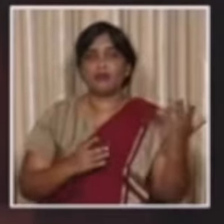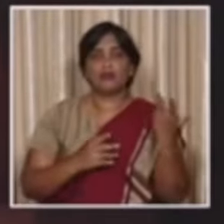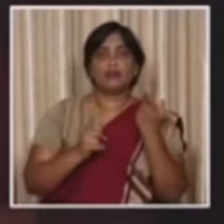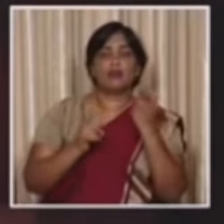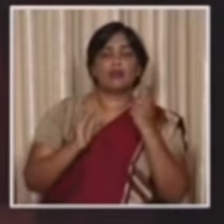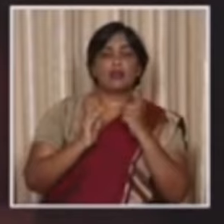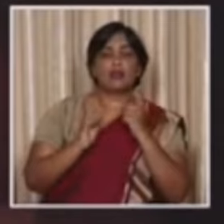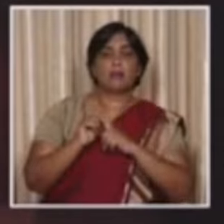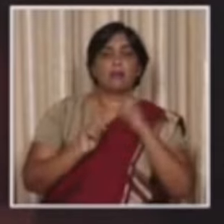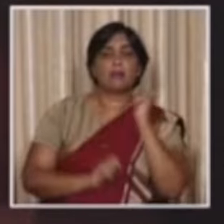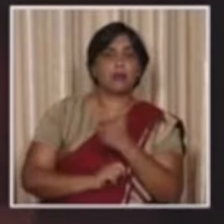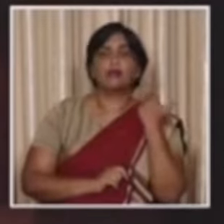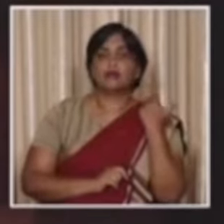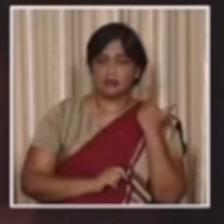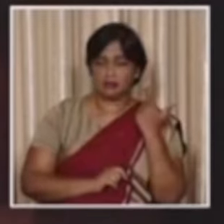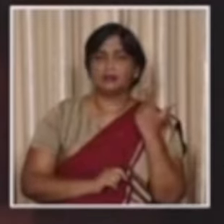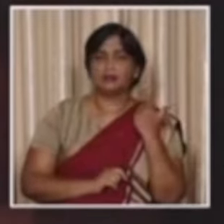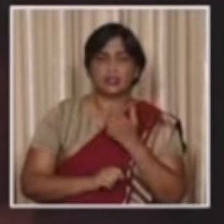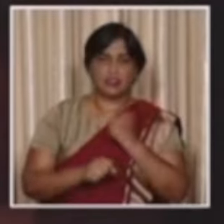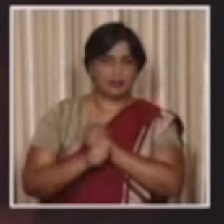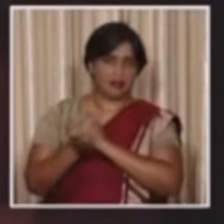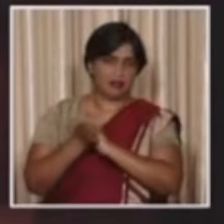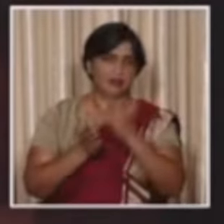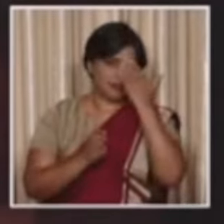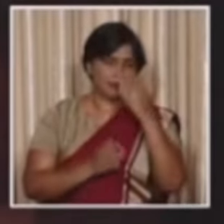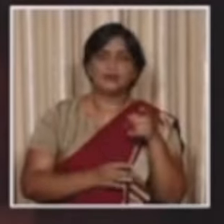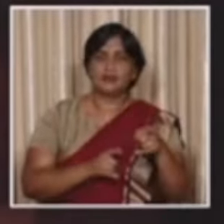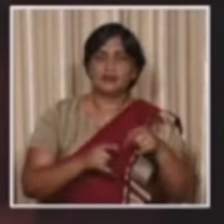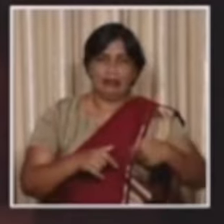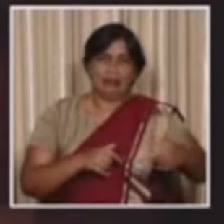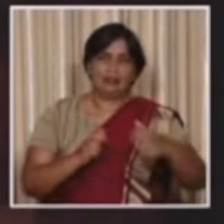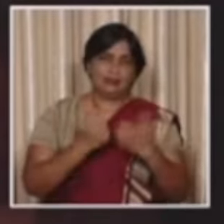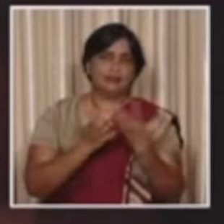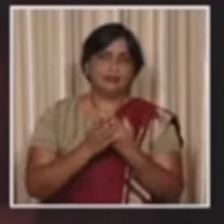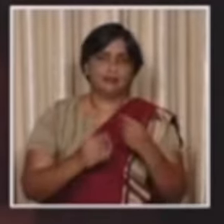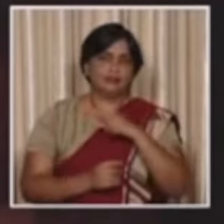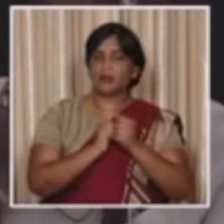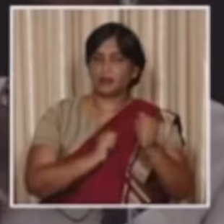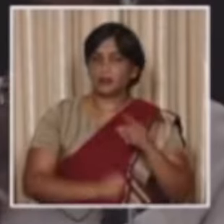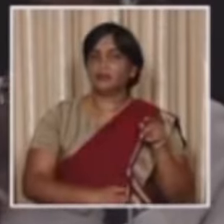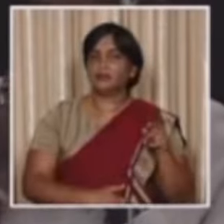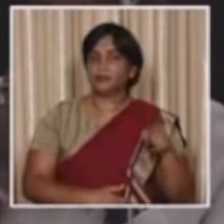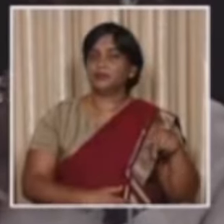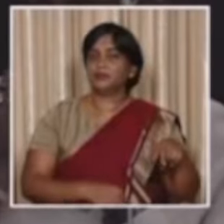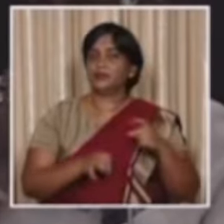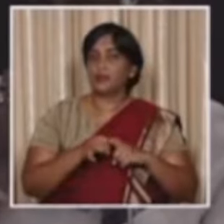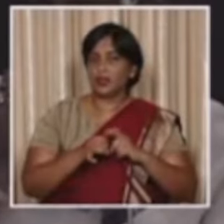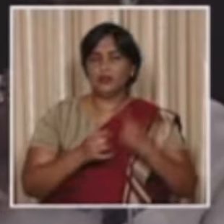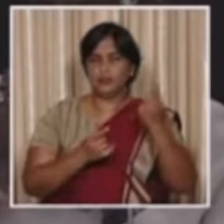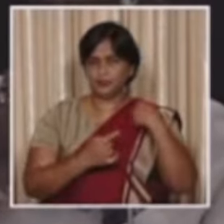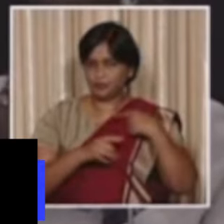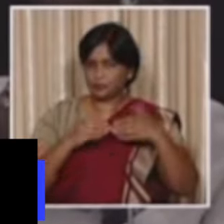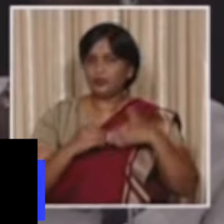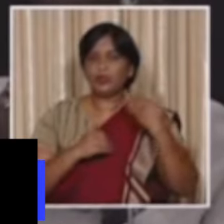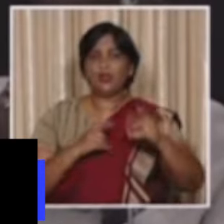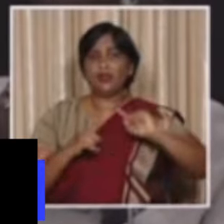පොලි රහිත ණය ලබා නොදීම තුල. ඒ නිසා රජය මැදිහත් වෙලා කරුණාකරලා මේක අදහෙටම විසඳන්නයි කියලා ඉල්ලීමක් කරනවා. මේ ප්‍රශ්නේ මතු කළාන් පස්සේ